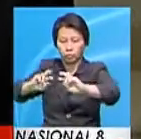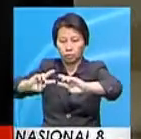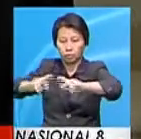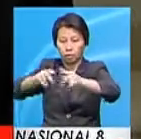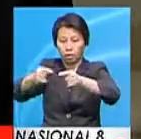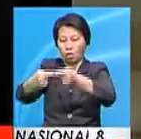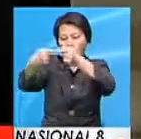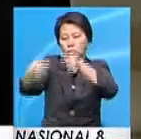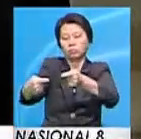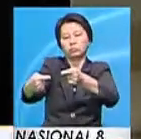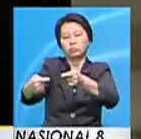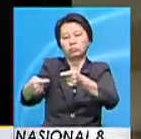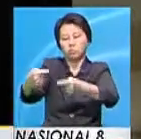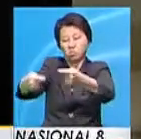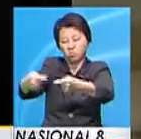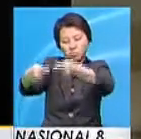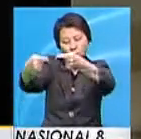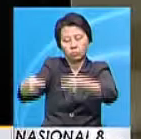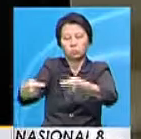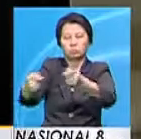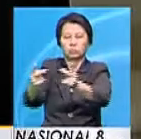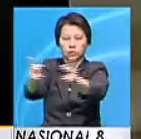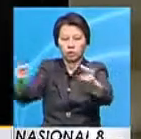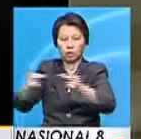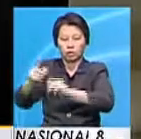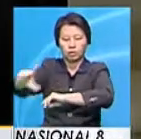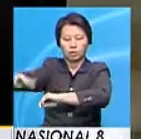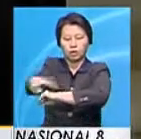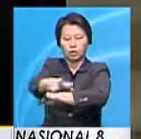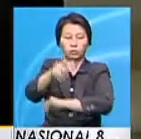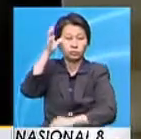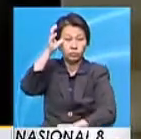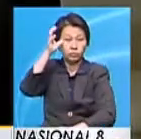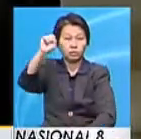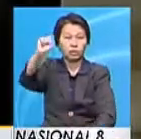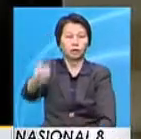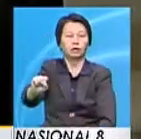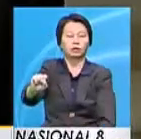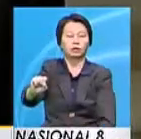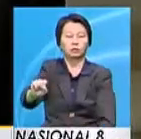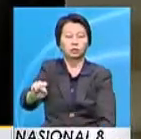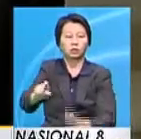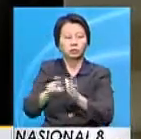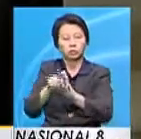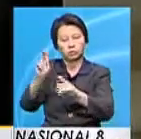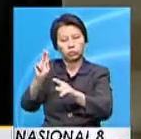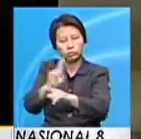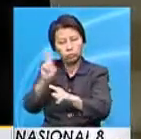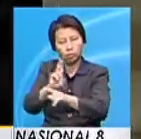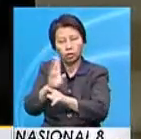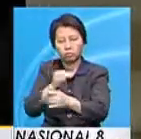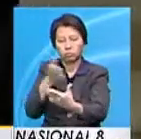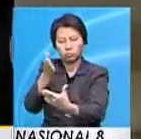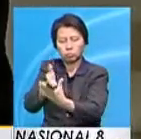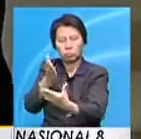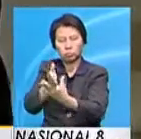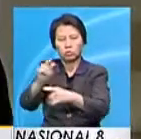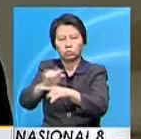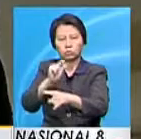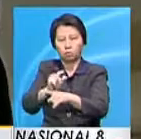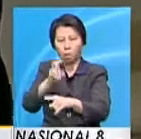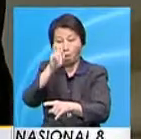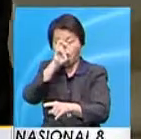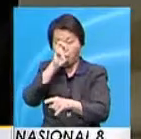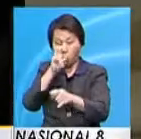meningkatkan ketegangan di kawasan Laut China Selatan. Penggunaan dan ancaman penggunaan